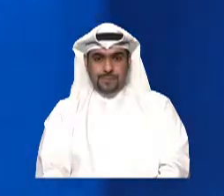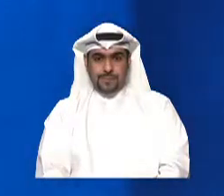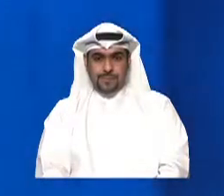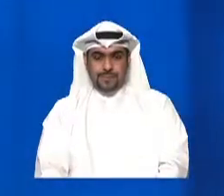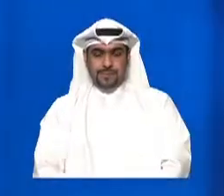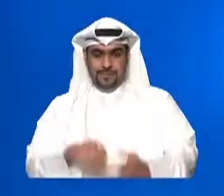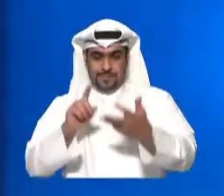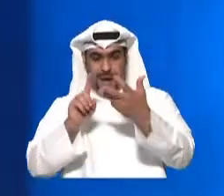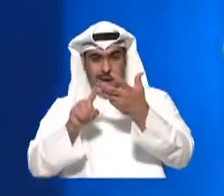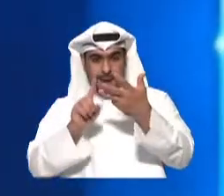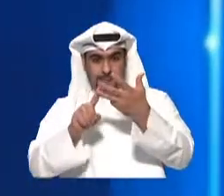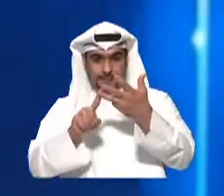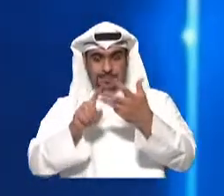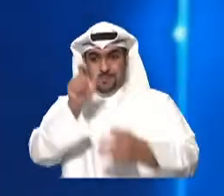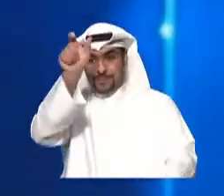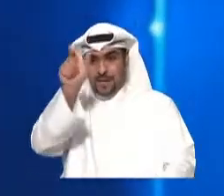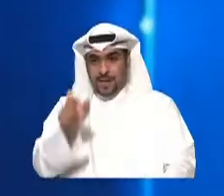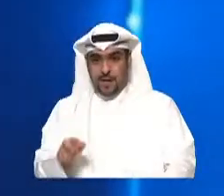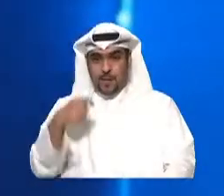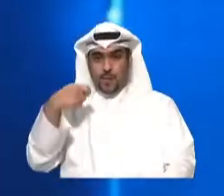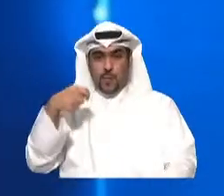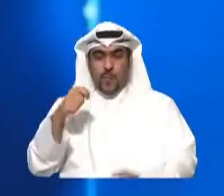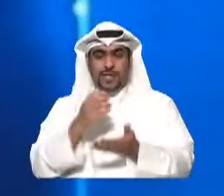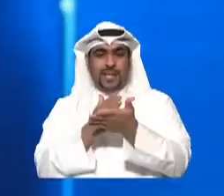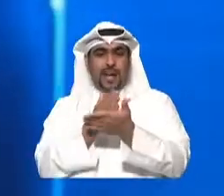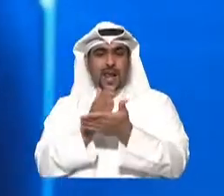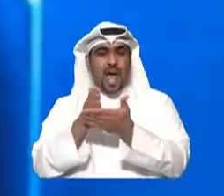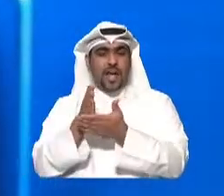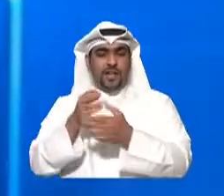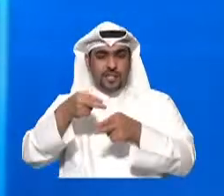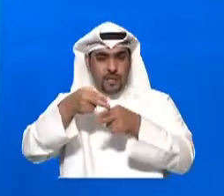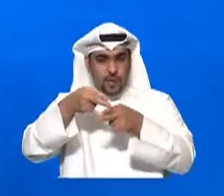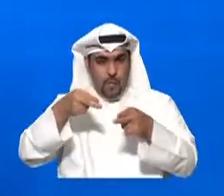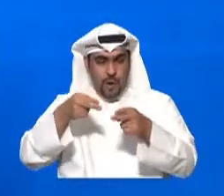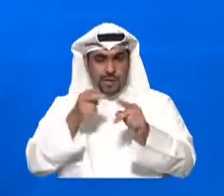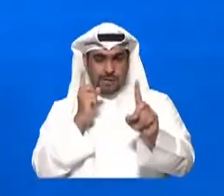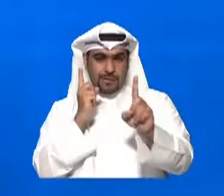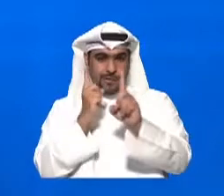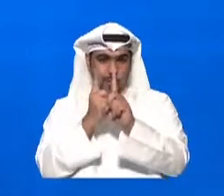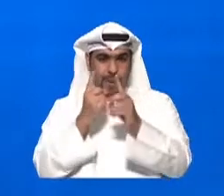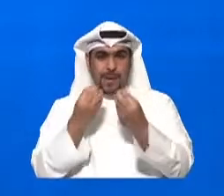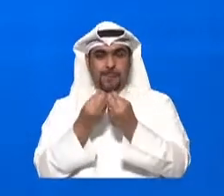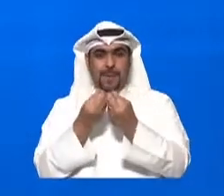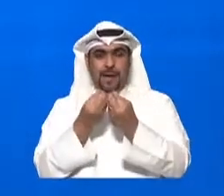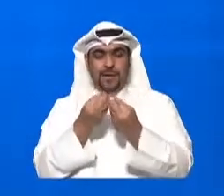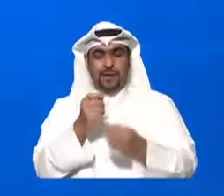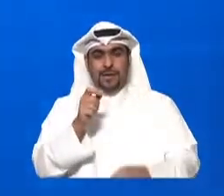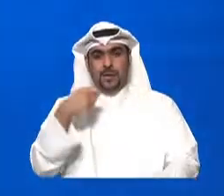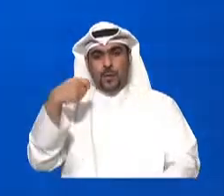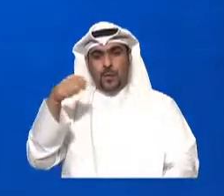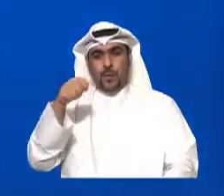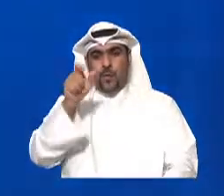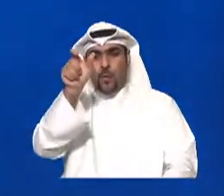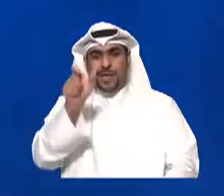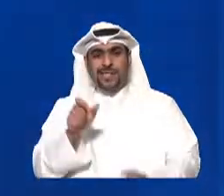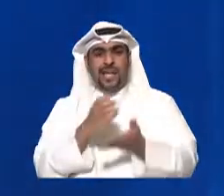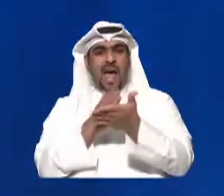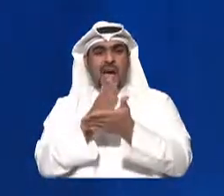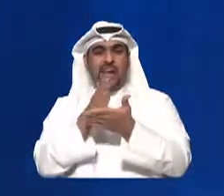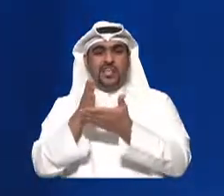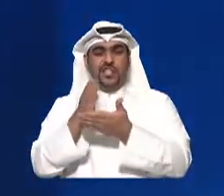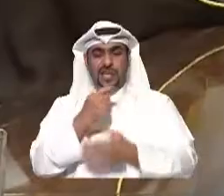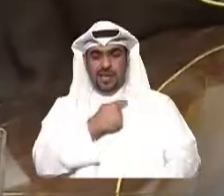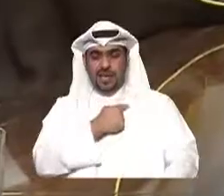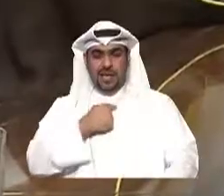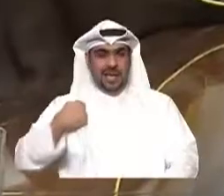والتقى وزير الخارجية مع وزير خارجية جمهورية الصين الشعبية الصديقة وانغ يي على هامش أعمال المؤتمر الدولي آسيا